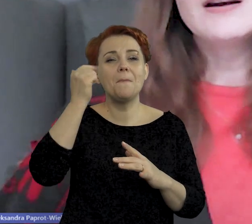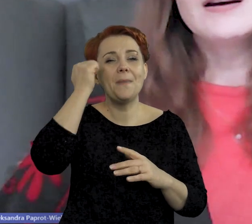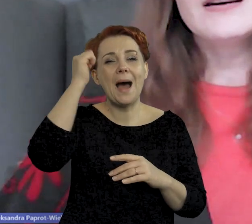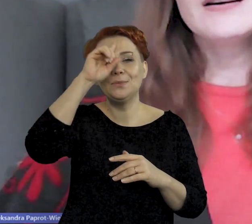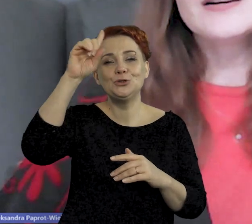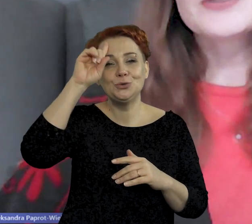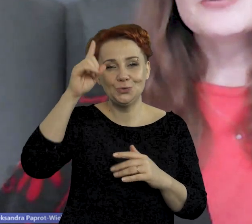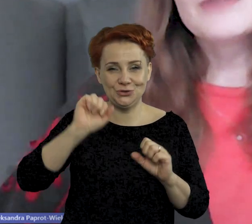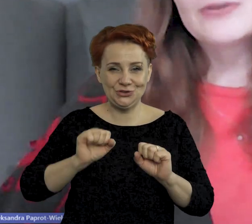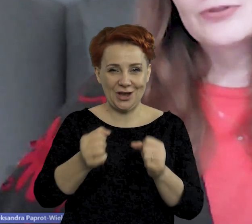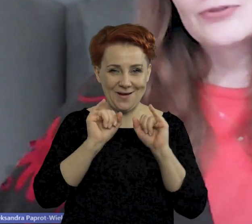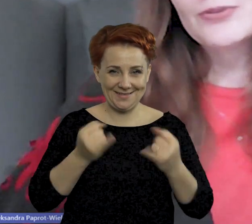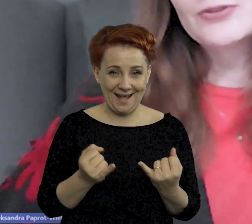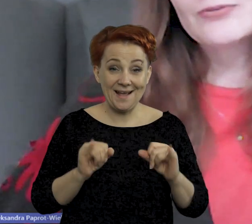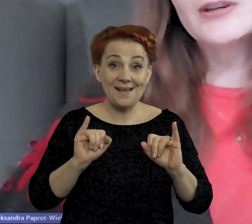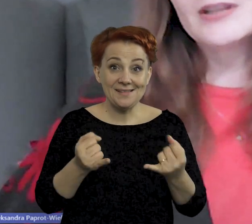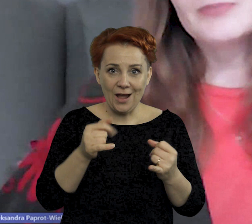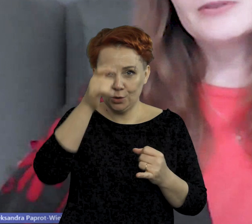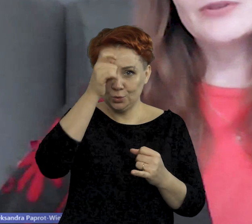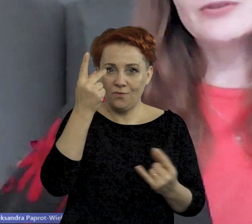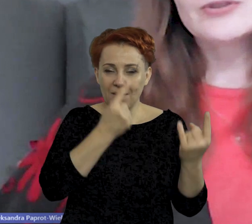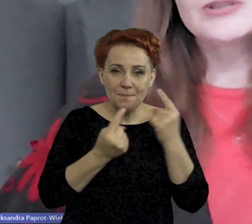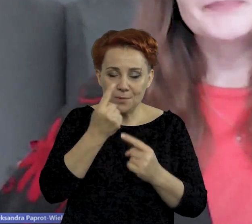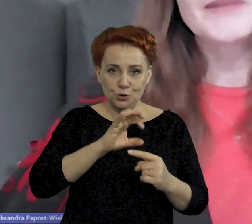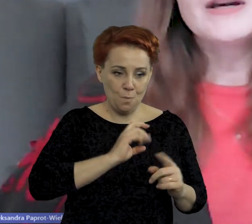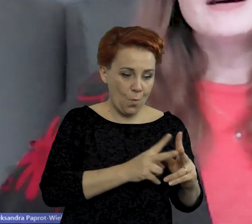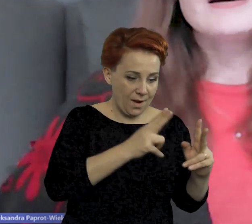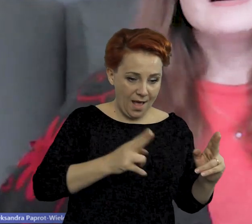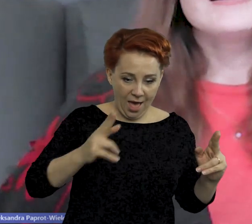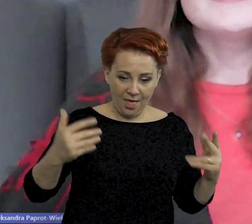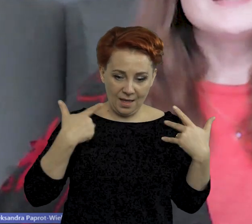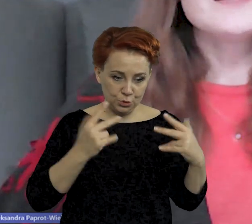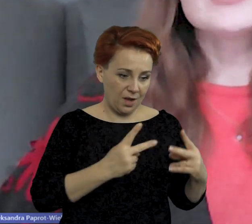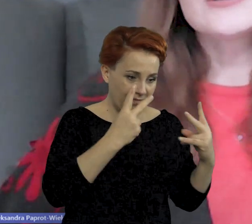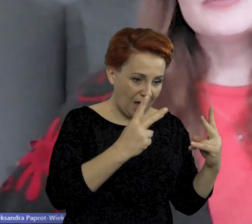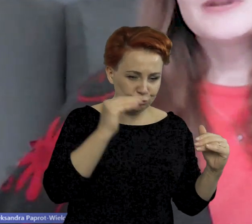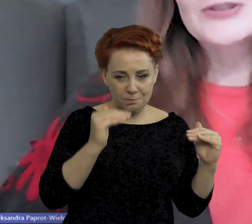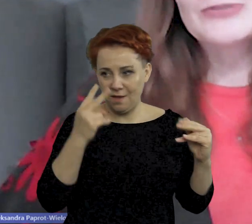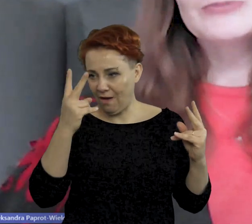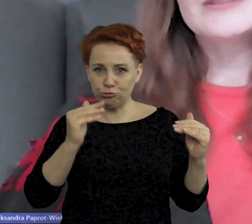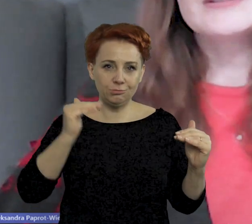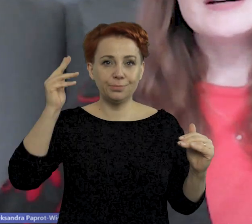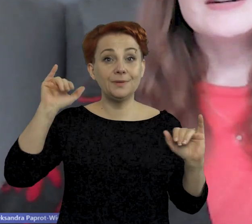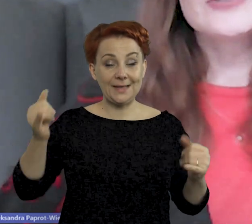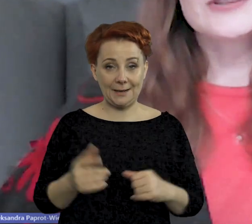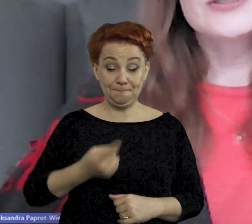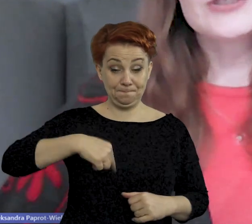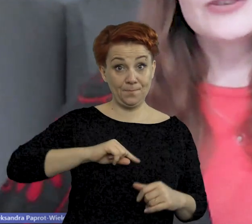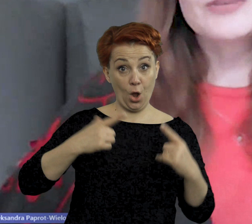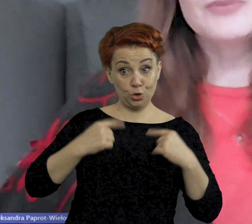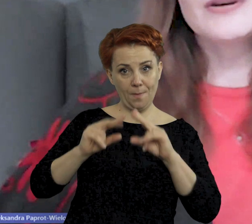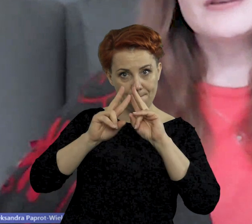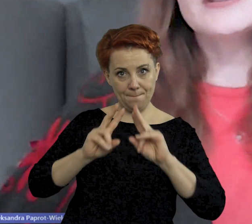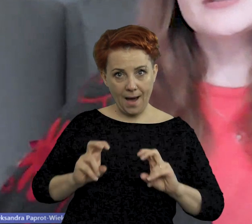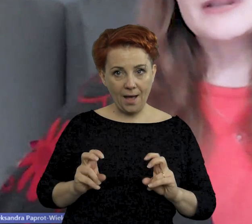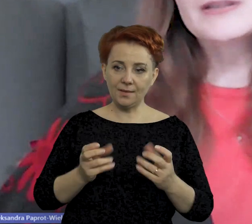ludzka, jak człowiek wartościuje poszczególne etapy swojego życia. Nam też jako badaczom daje to takie